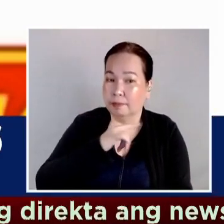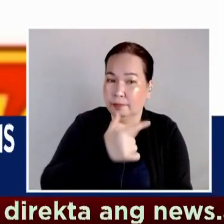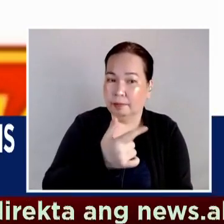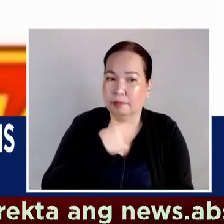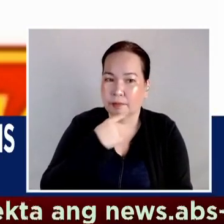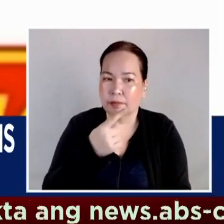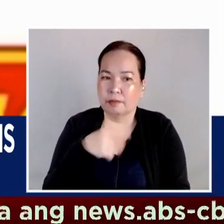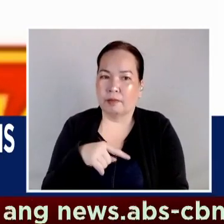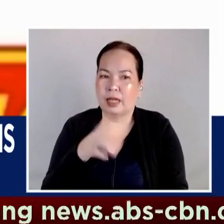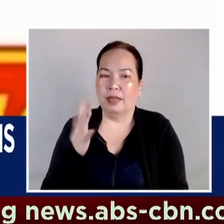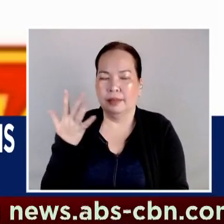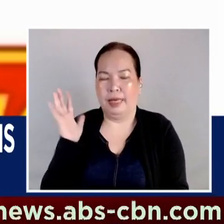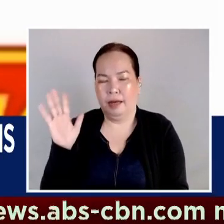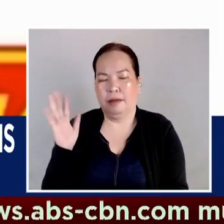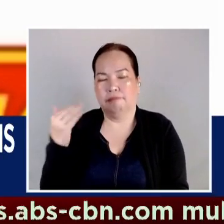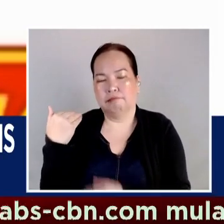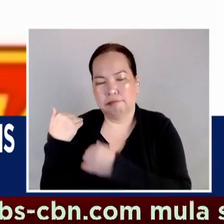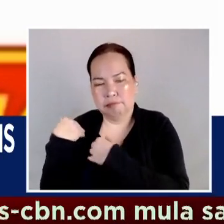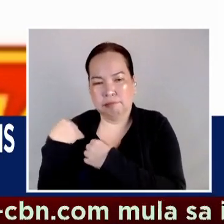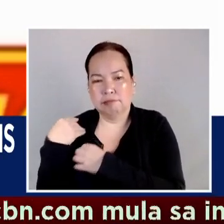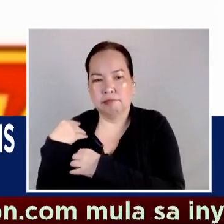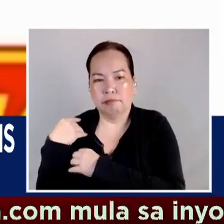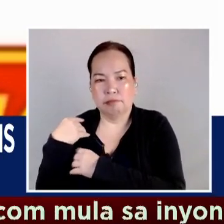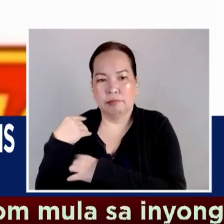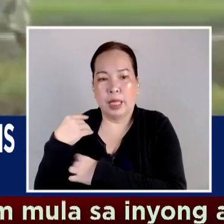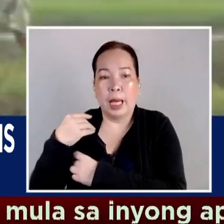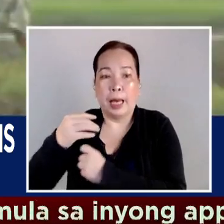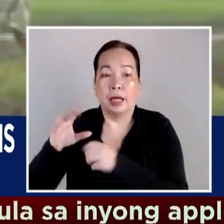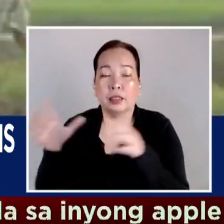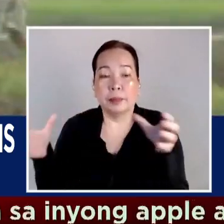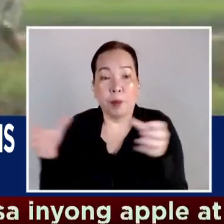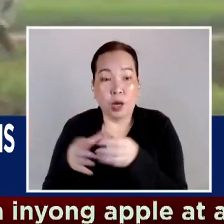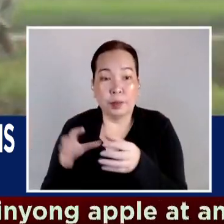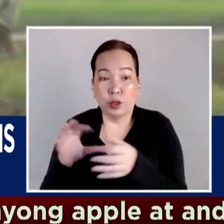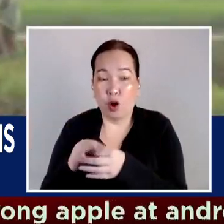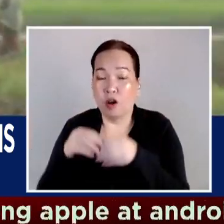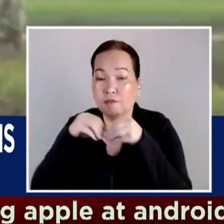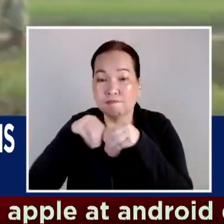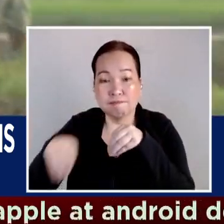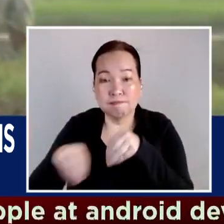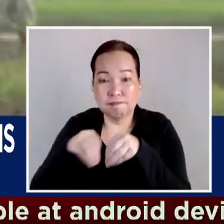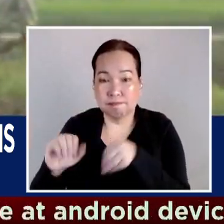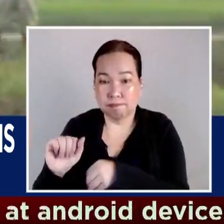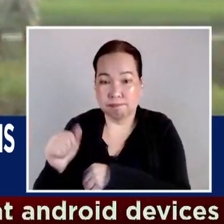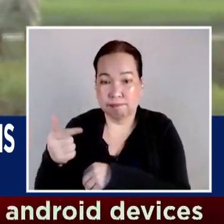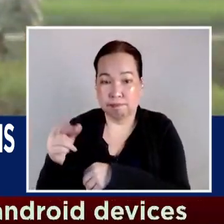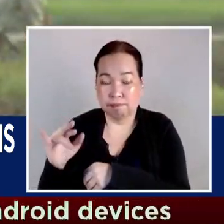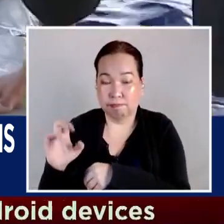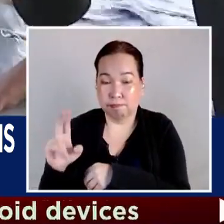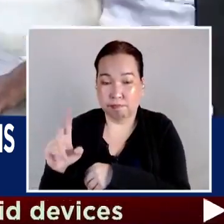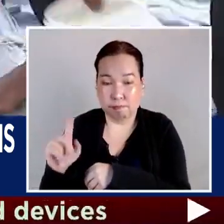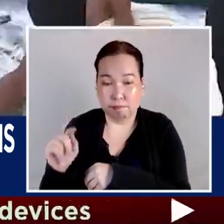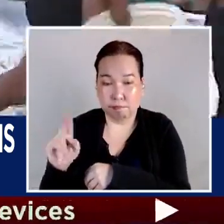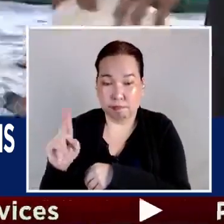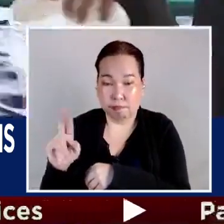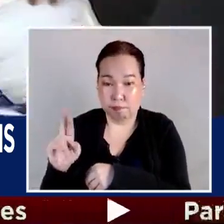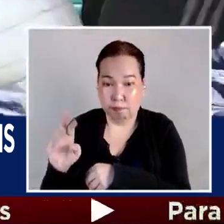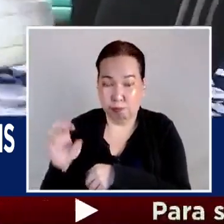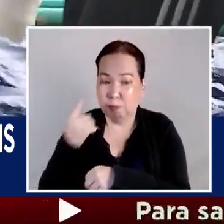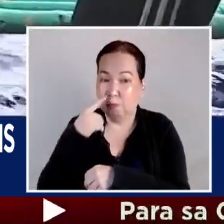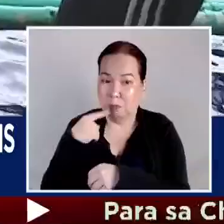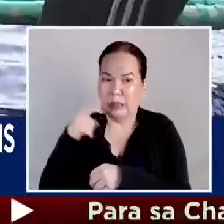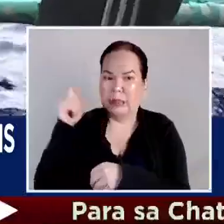of Agriculture. No? Ang nabanggit kasi niya is of course yung high yield ang kailangan natin.